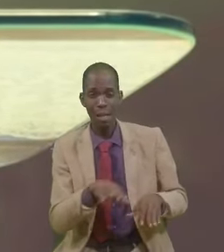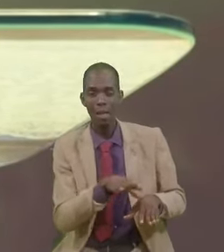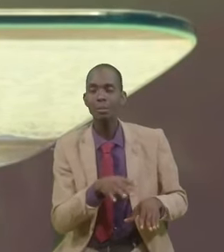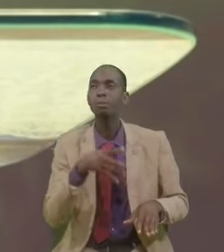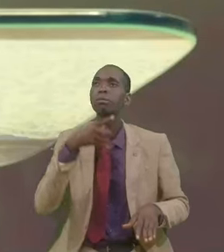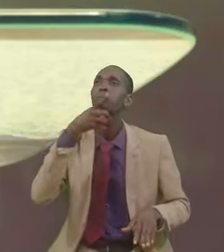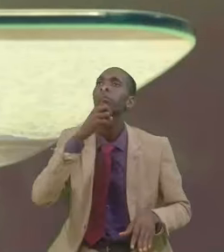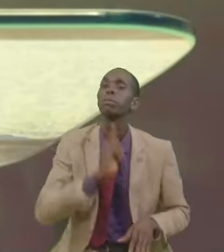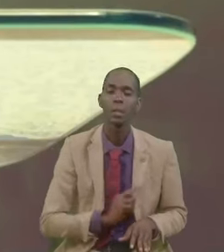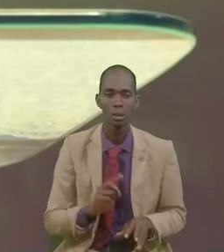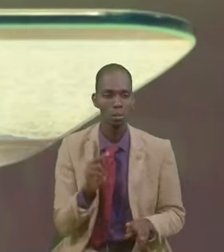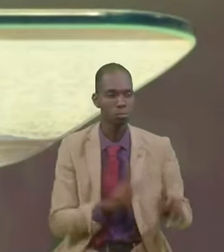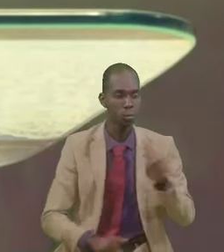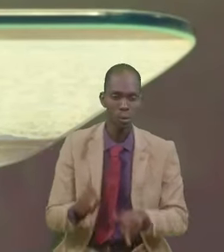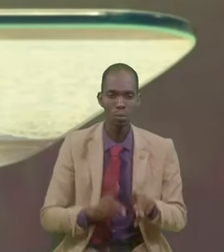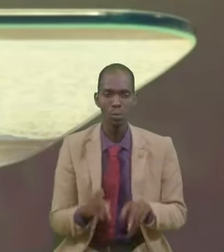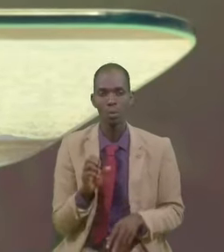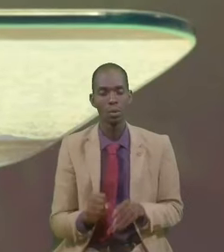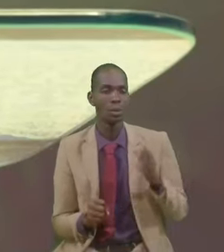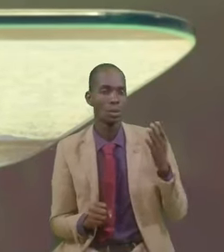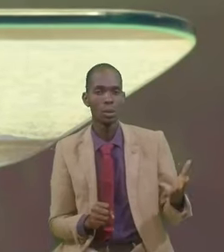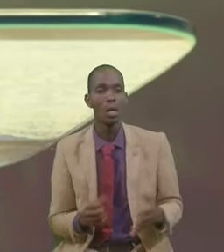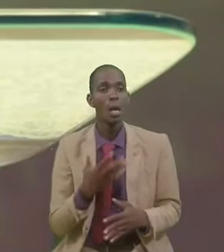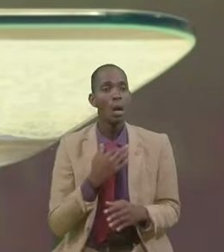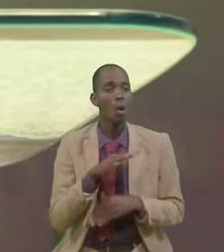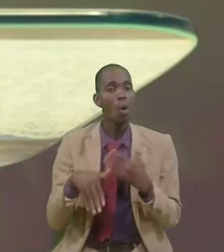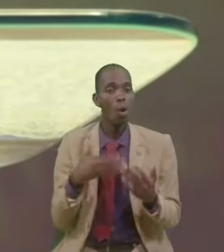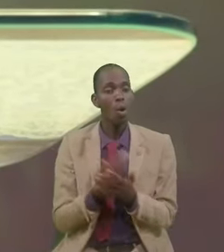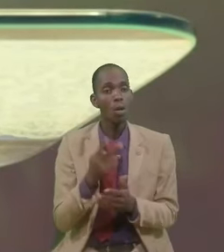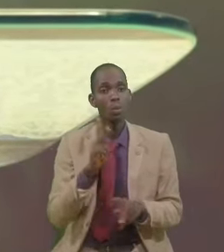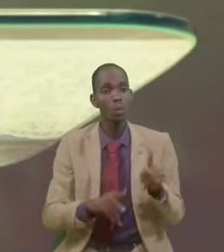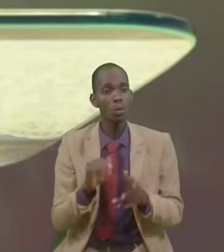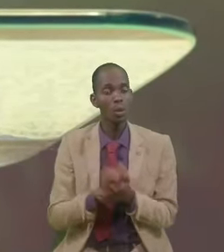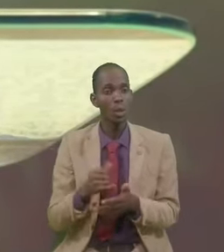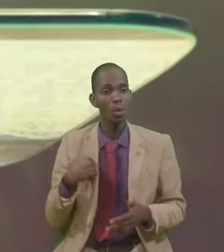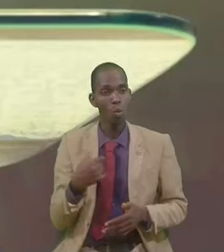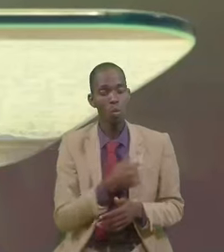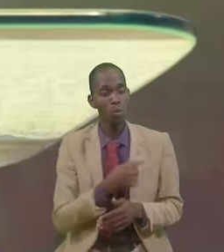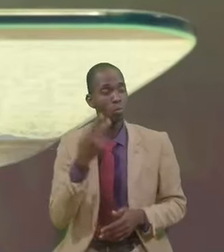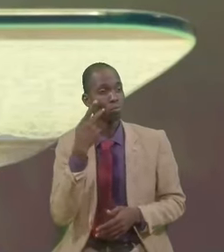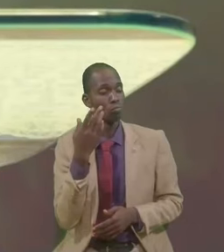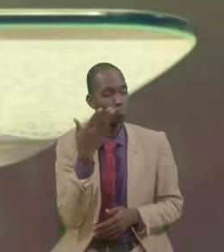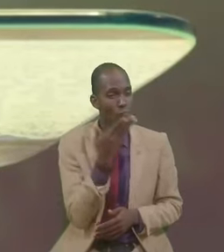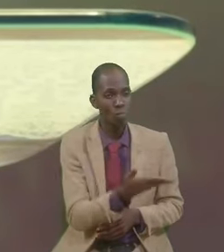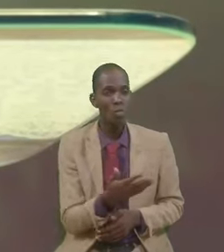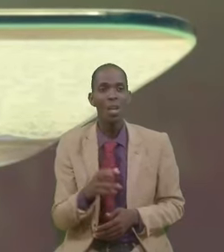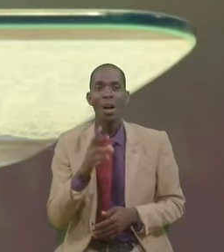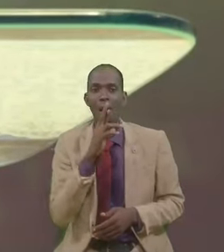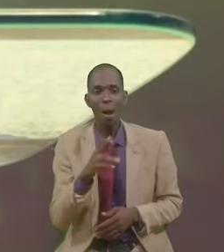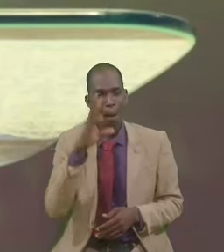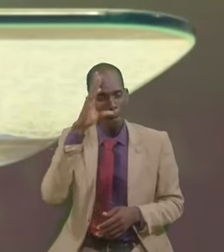habitants. Tout ce que nous y avons vu sont des hommes d'une haute